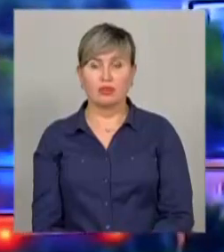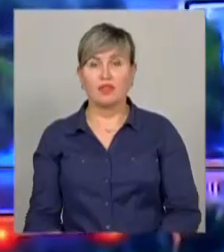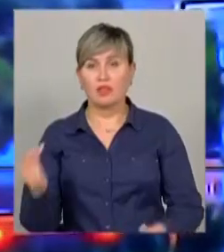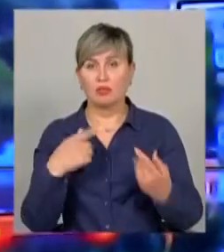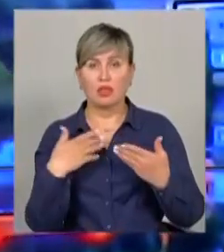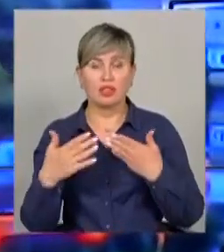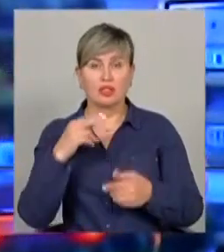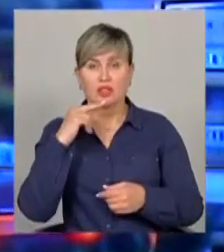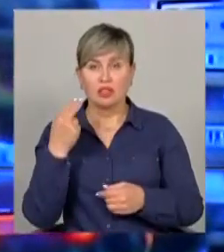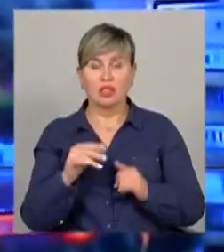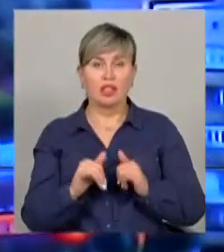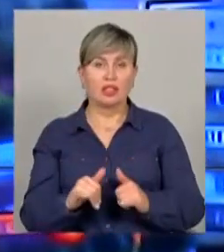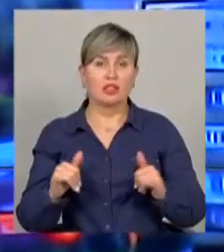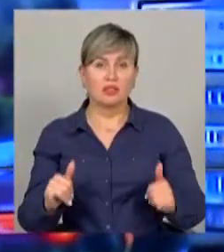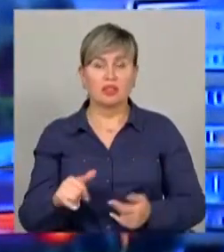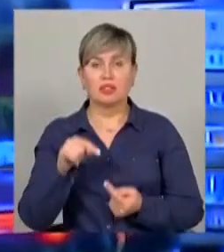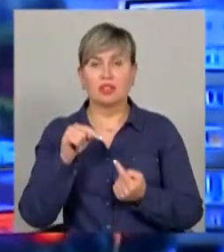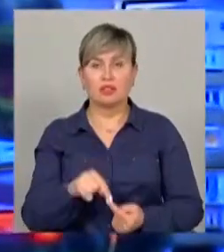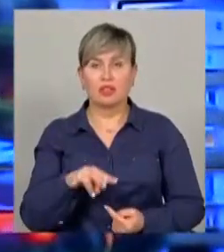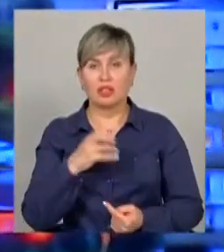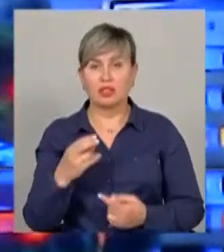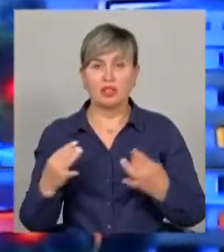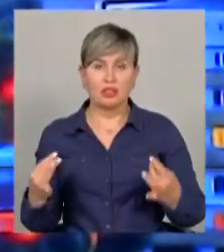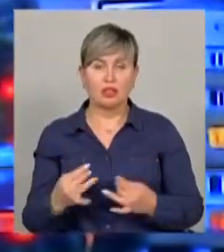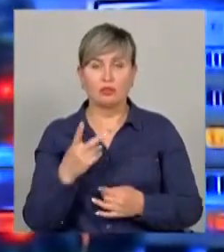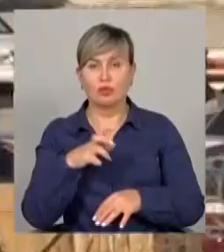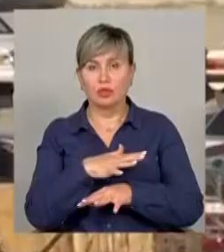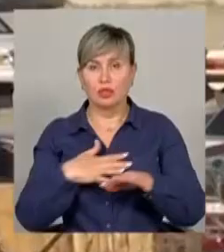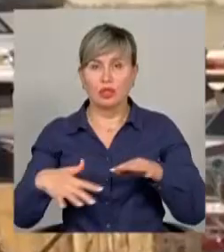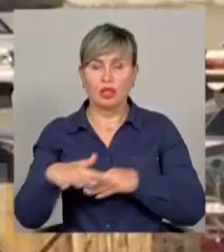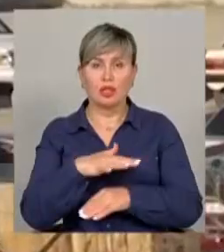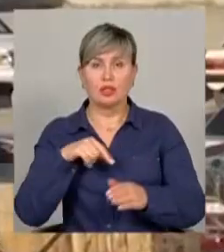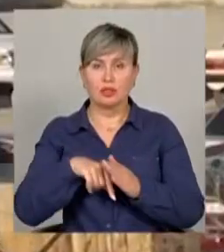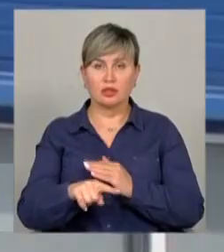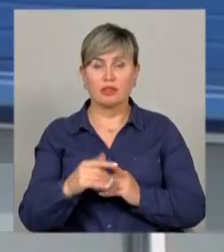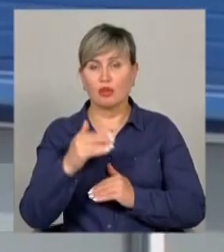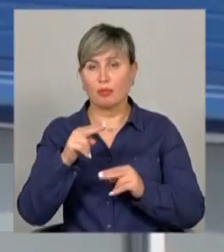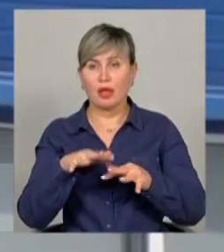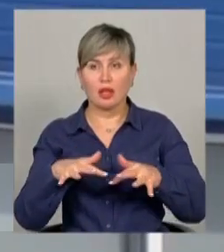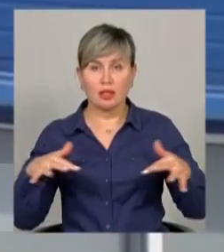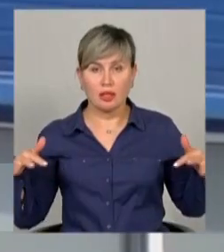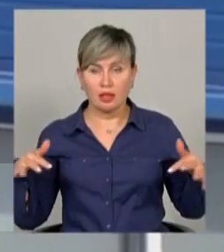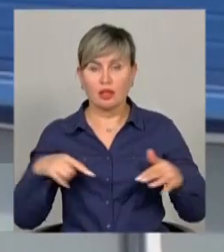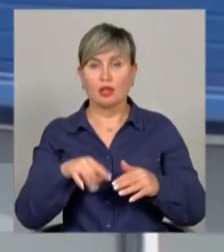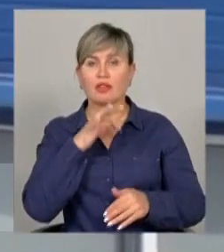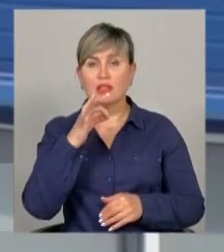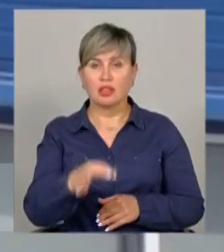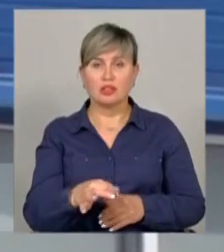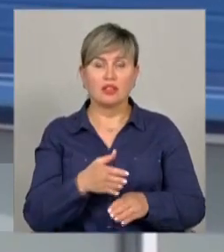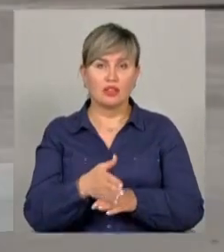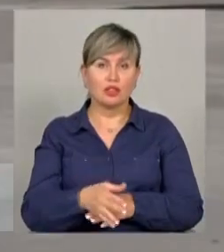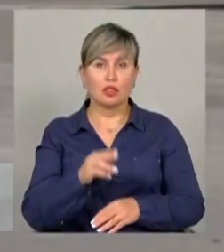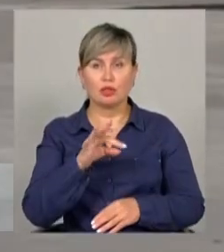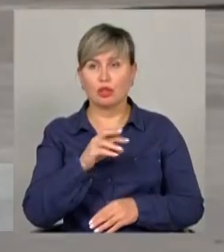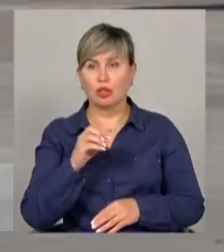Взаимоотношения с Китаем развивают в соответствии с национальными интересами двух стран. Спикер Верхней палаты парламента Маулен Эшимбаев прокомментировал визит